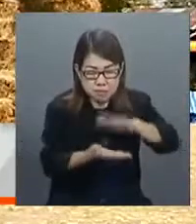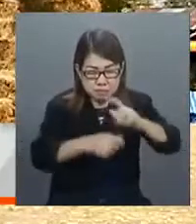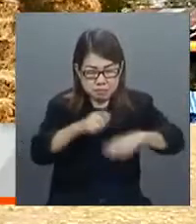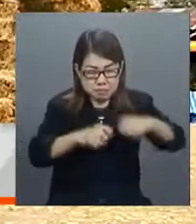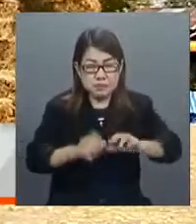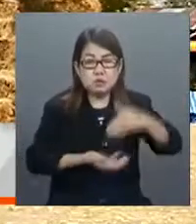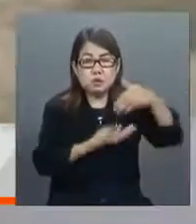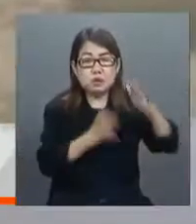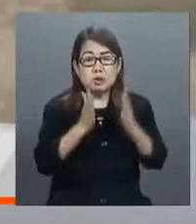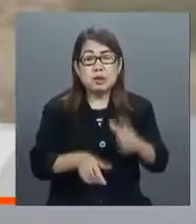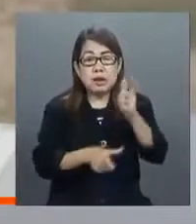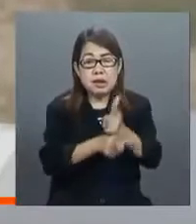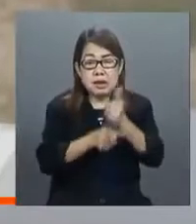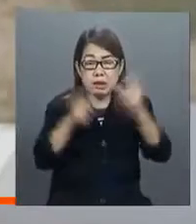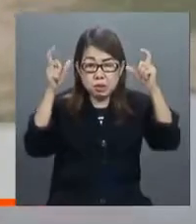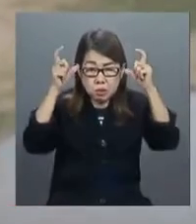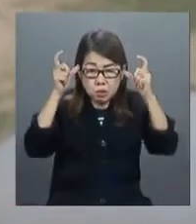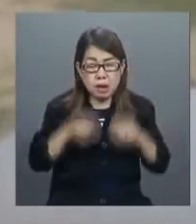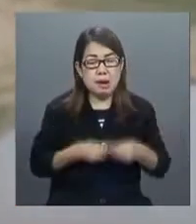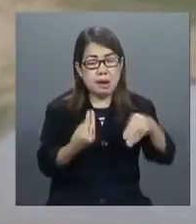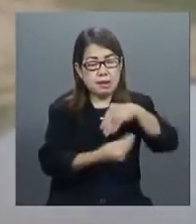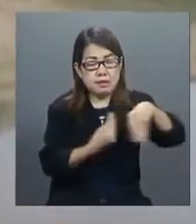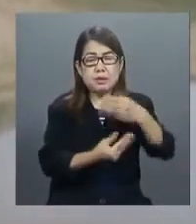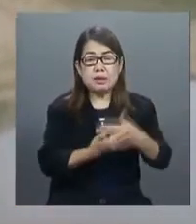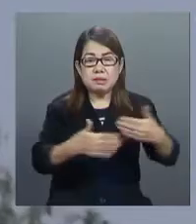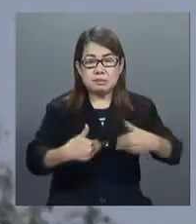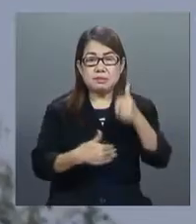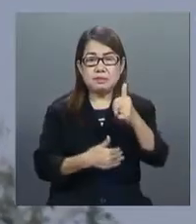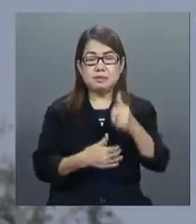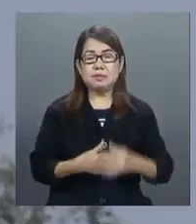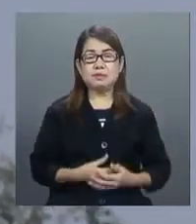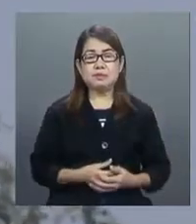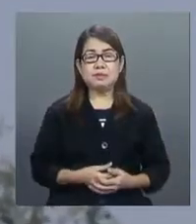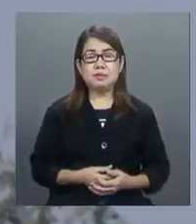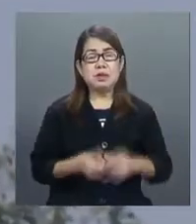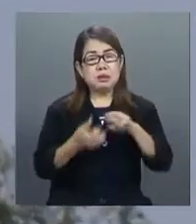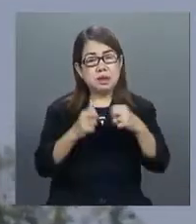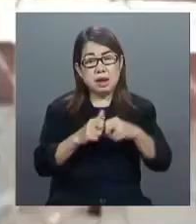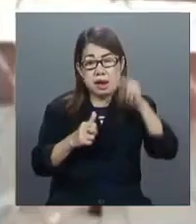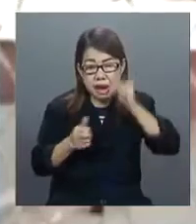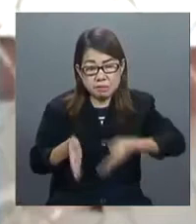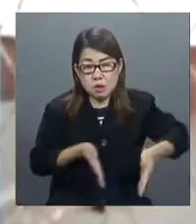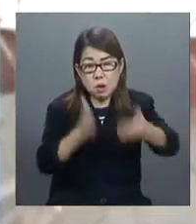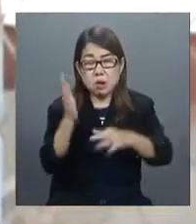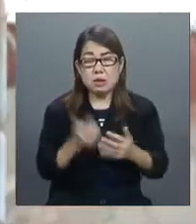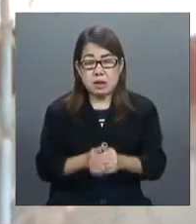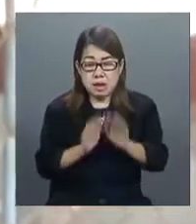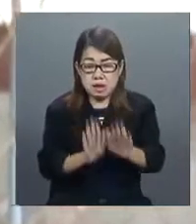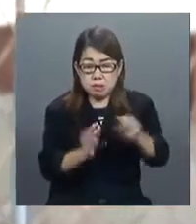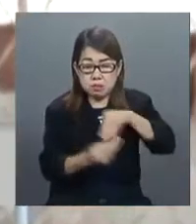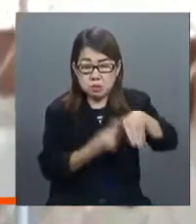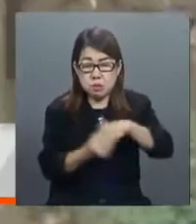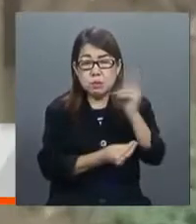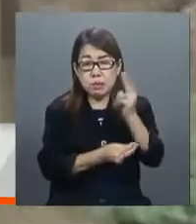เคียงเพื่อสร้างรายได้ในช่วงหน้าแล้งครับปริมาณน้ำในลำบริบูรณ์ซึ่งเป็นแหล่งน้ำดิบผลิตภัณฑ์